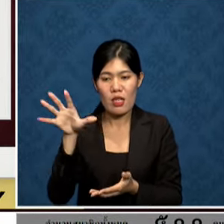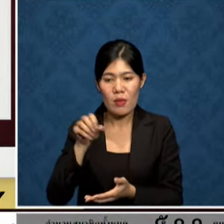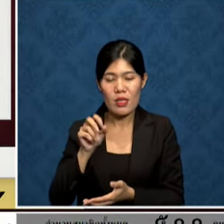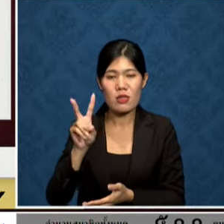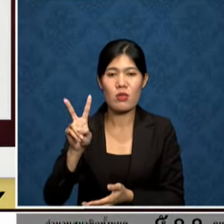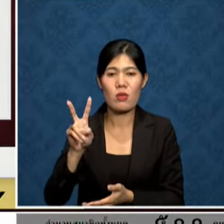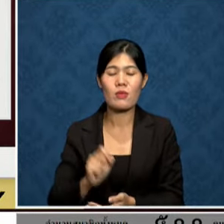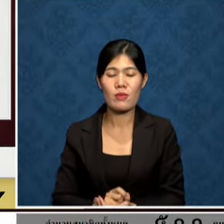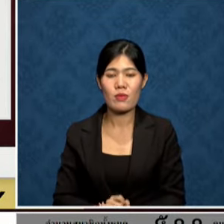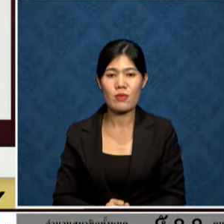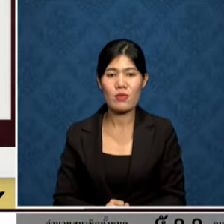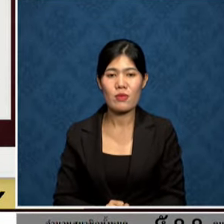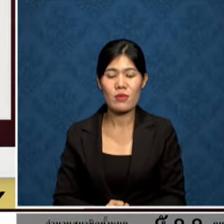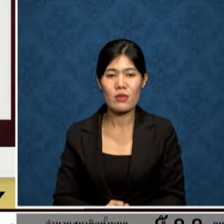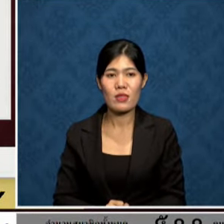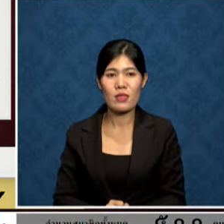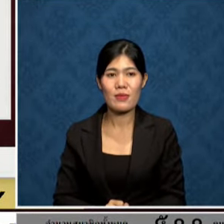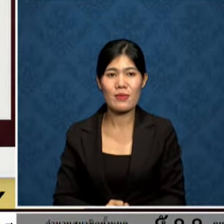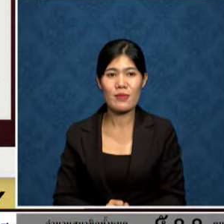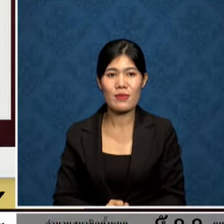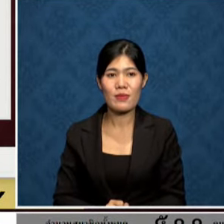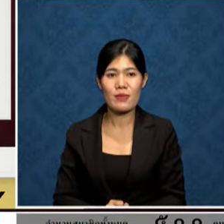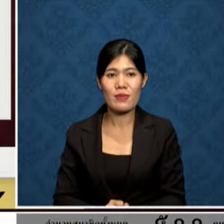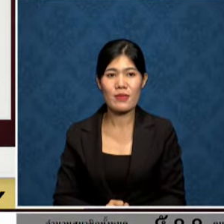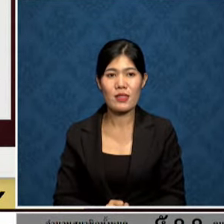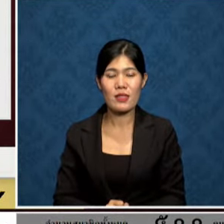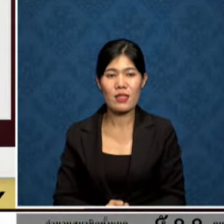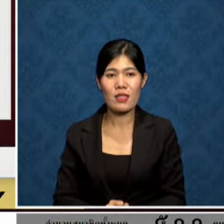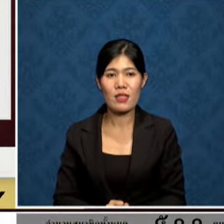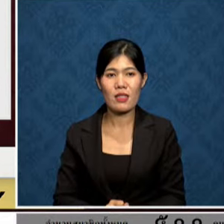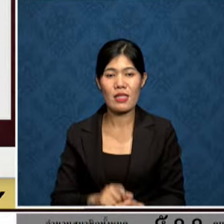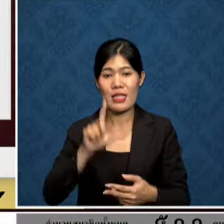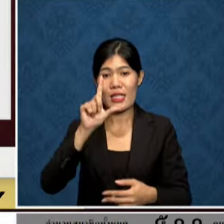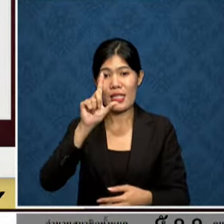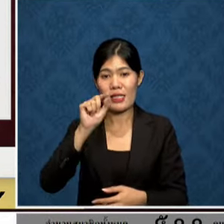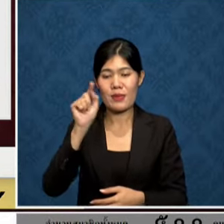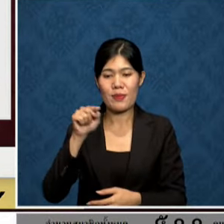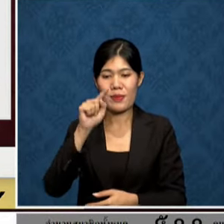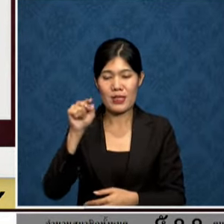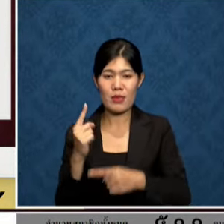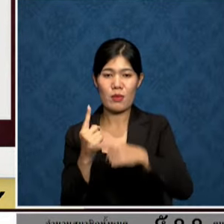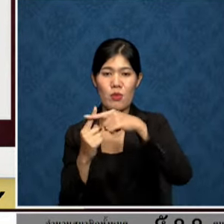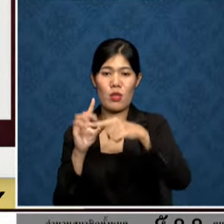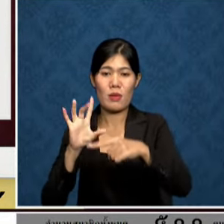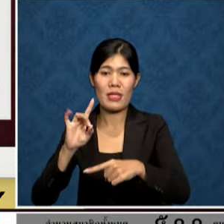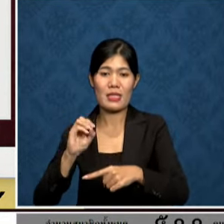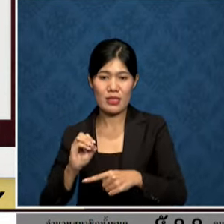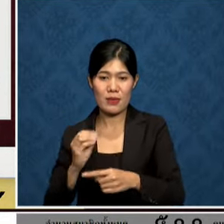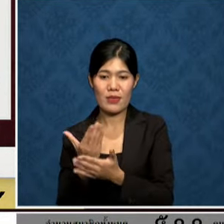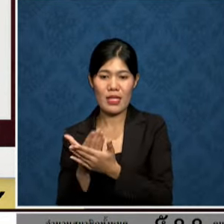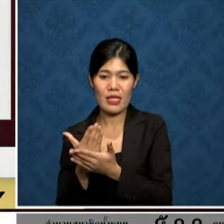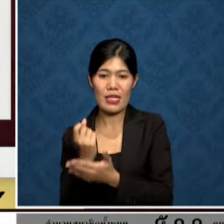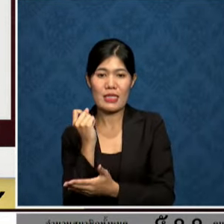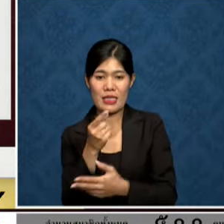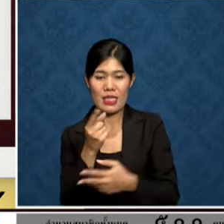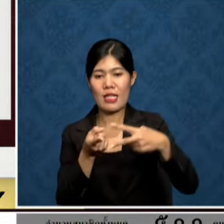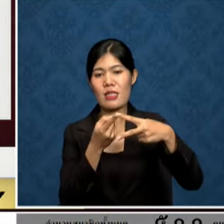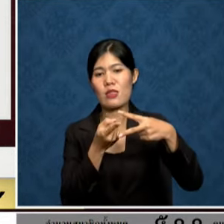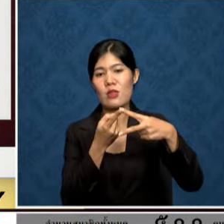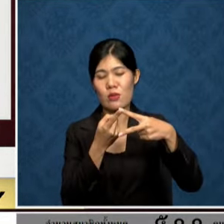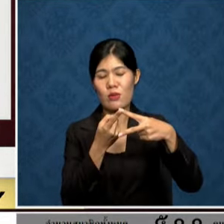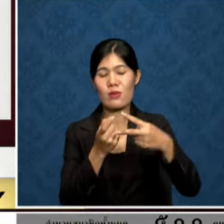คะมันจะคิดอย่างงี้นะคะว่ามันจะต้องเป็น 20%ของงบประมาณรายจ่ายประจำปีบวกกับอีก 80%ของงบชำระคืนต้นเงินกู้